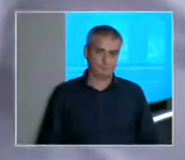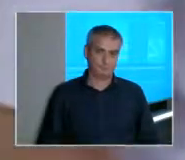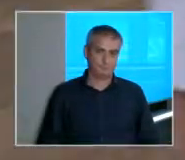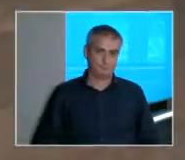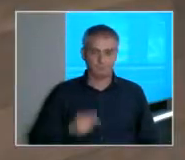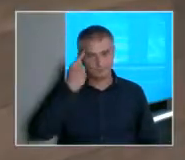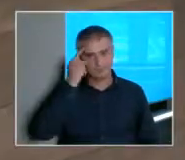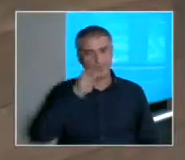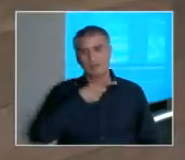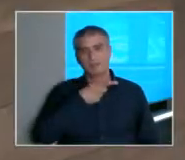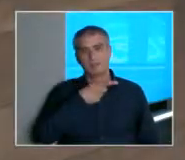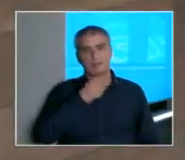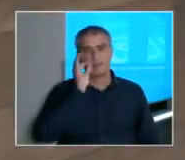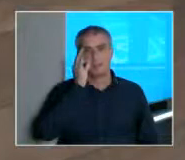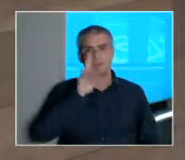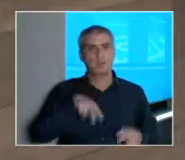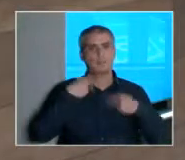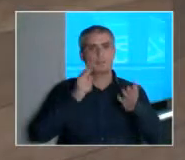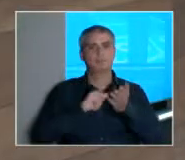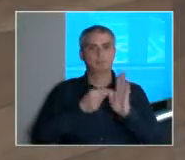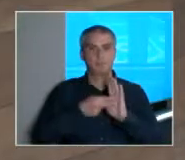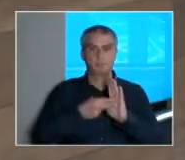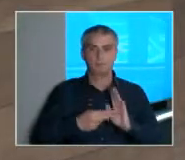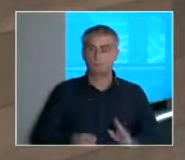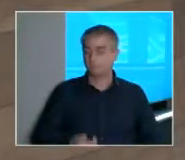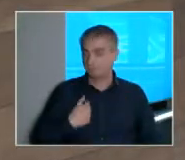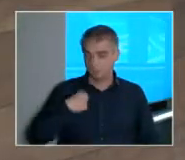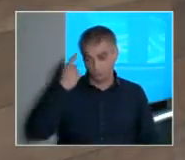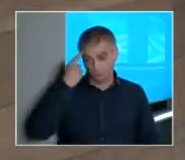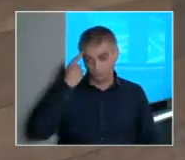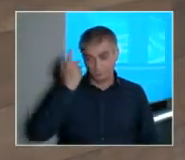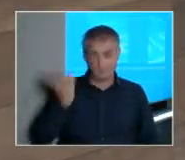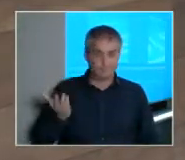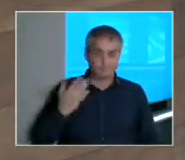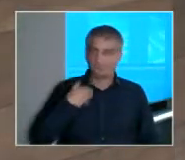מה דעתך על חזרתו של אהוד ברק לפוליטיקה? אני